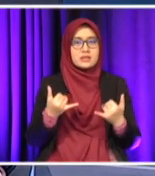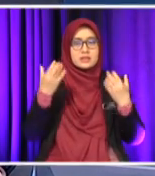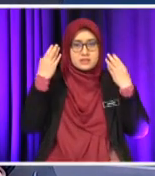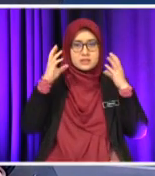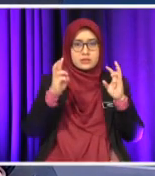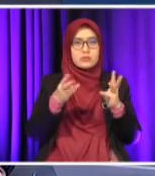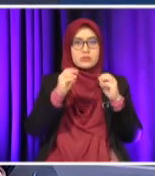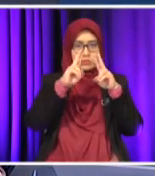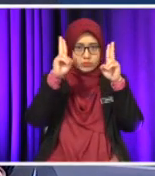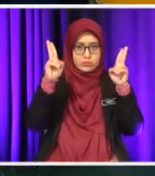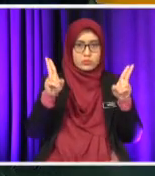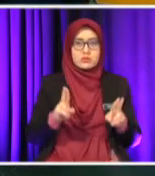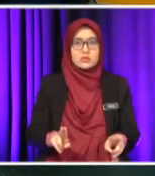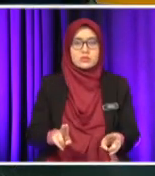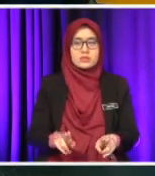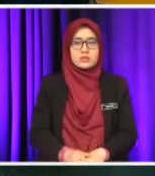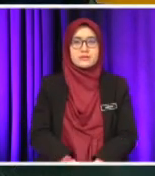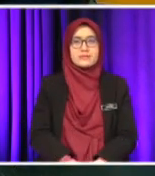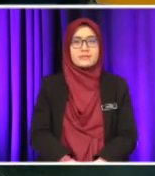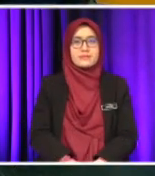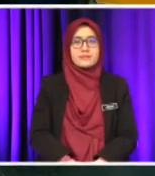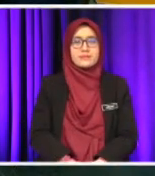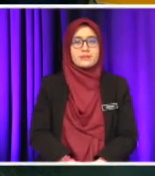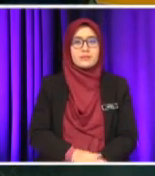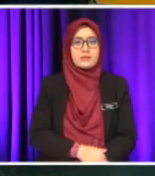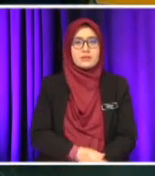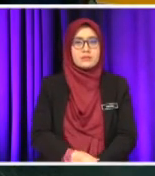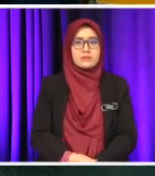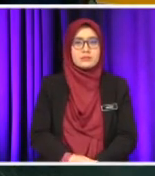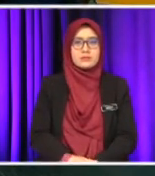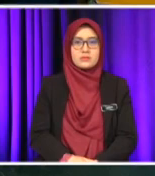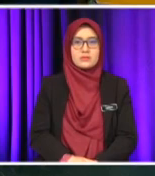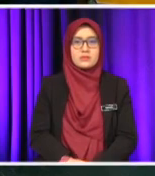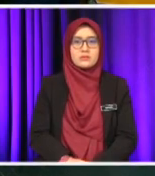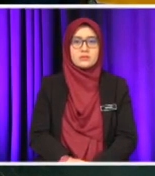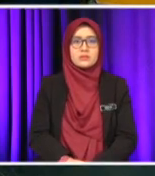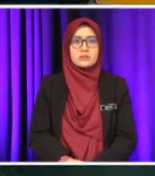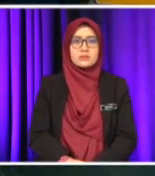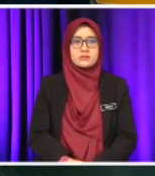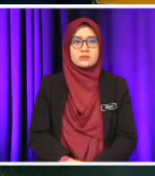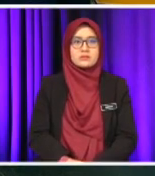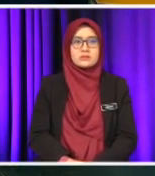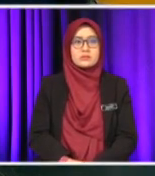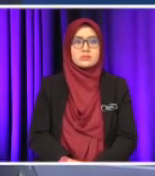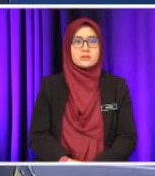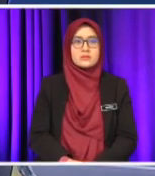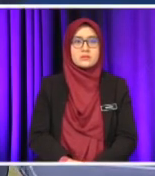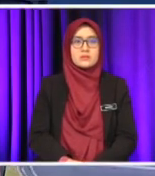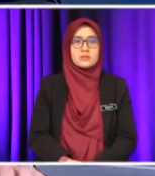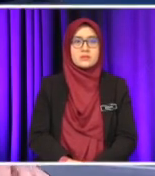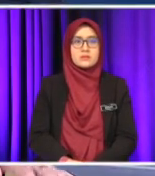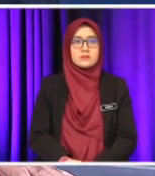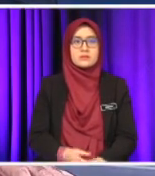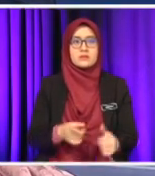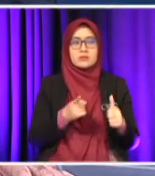kalau kita nak beli satu-satu produk Oh kita beli Sebut nah ini adalah Brainly ini adalah treatment dia tengok yang